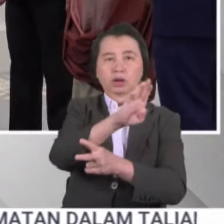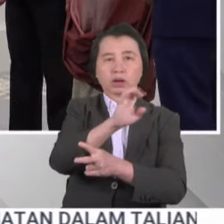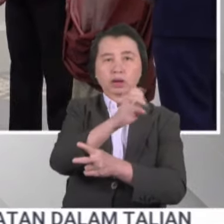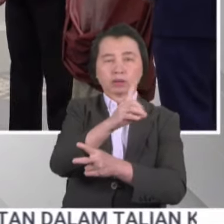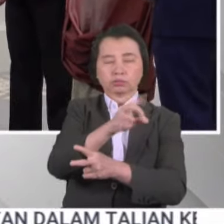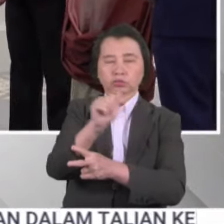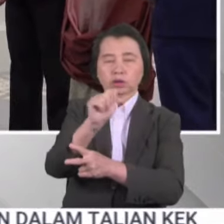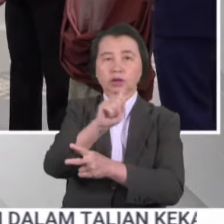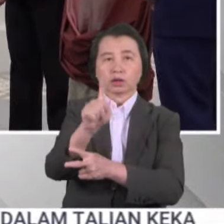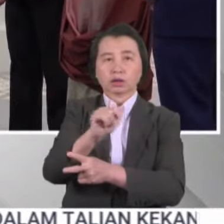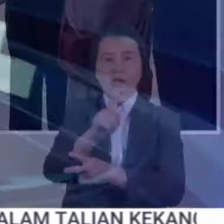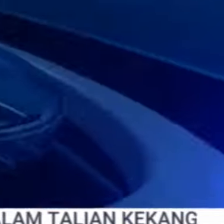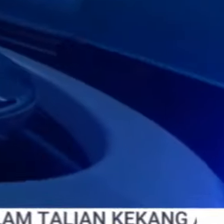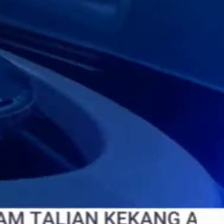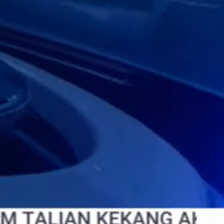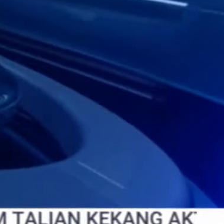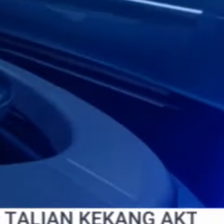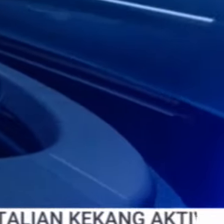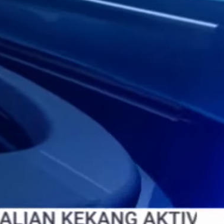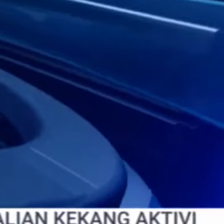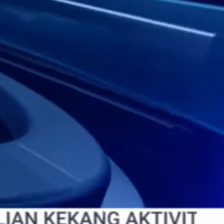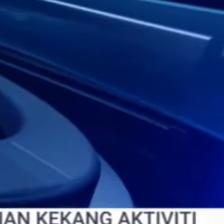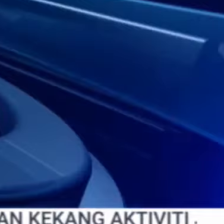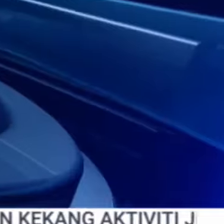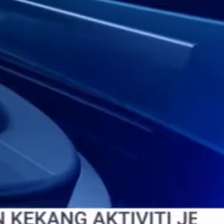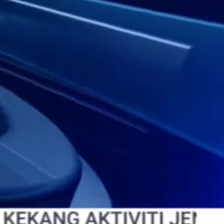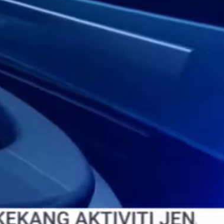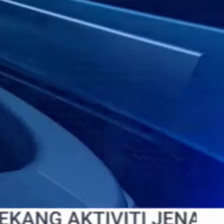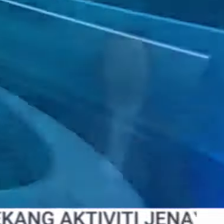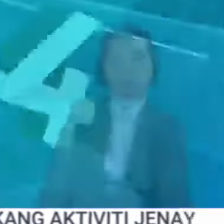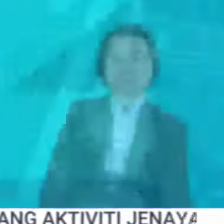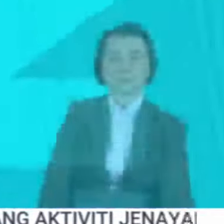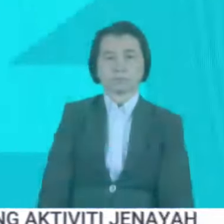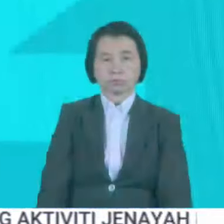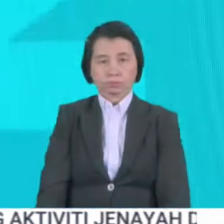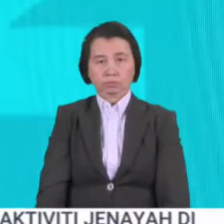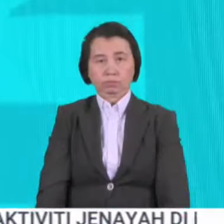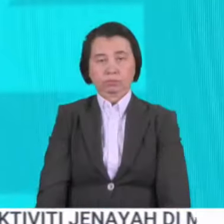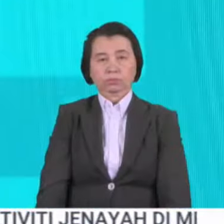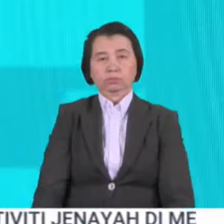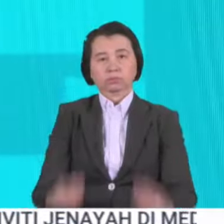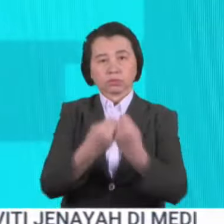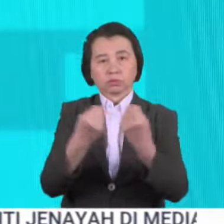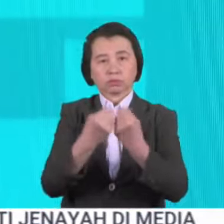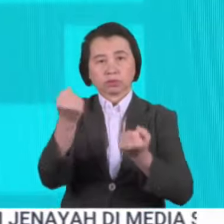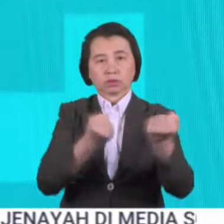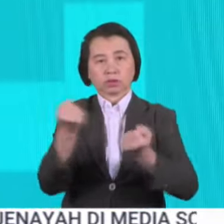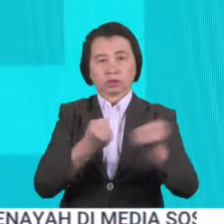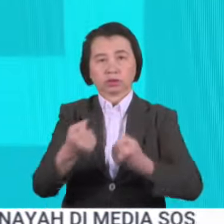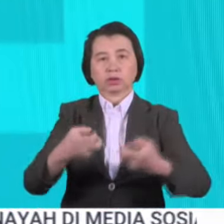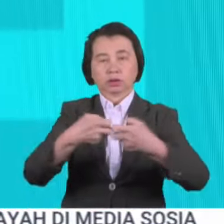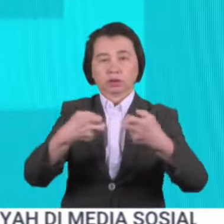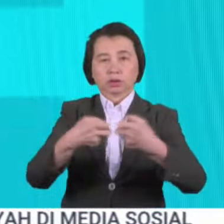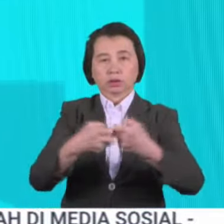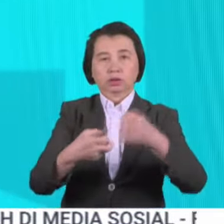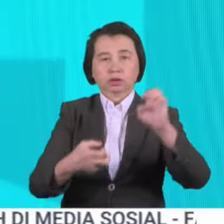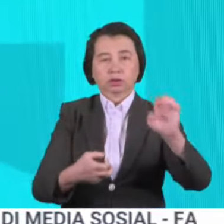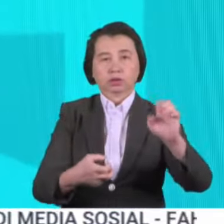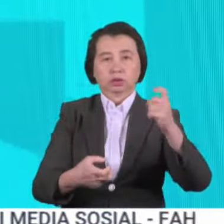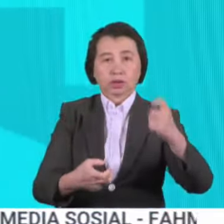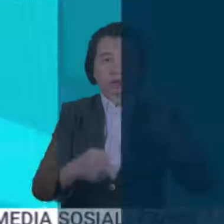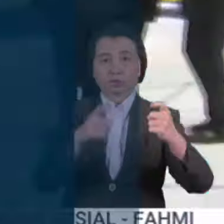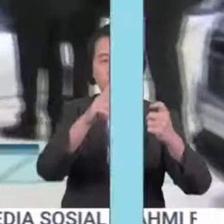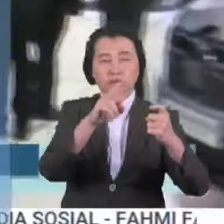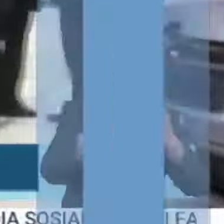Hamid. Jumlah kenderaan elektrifikasi